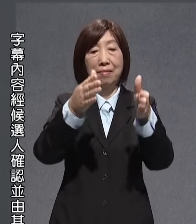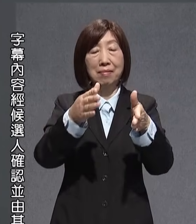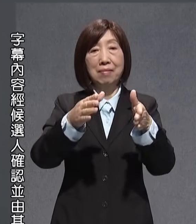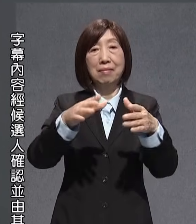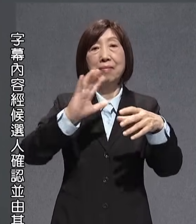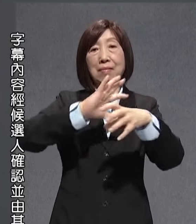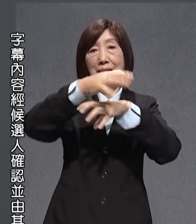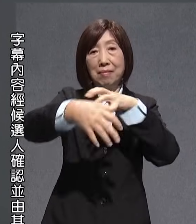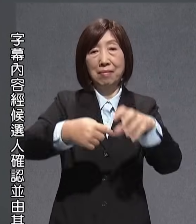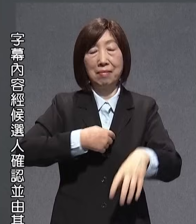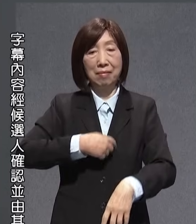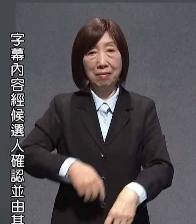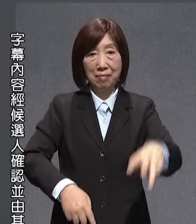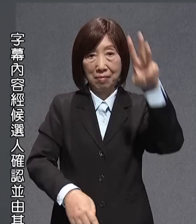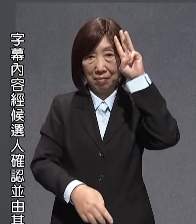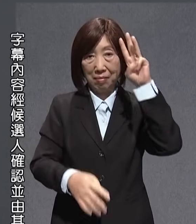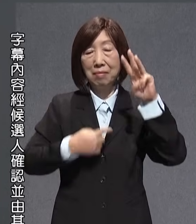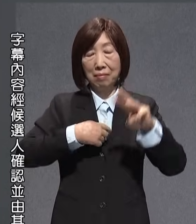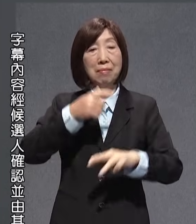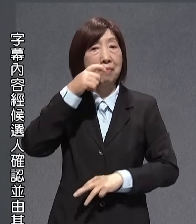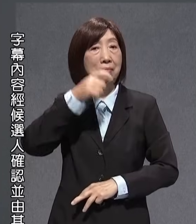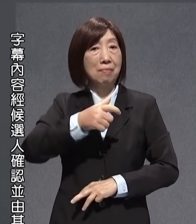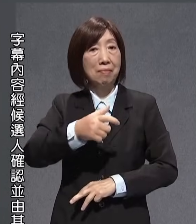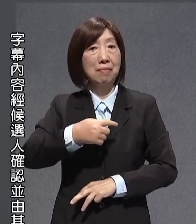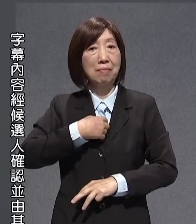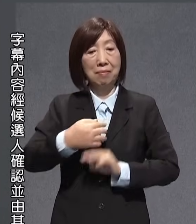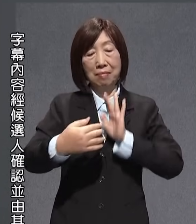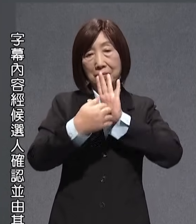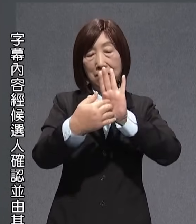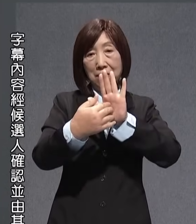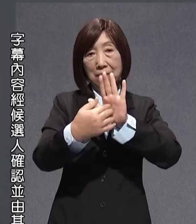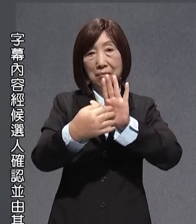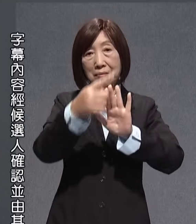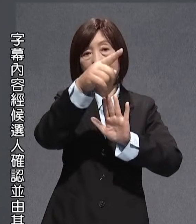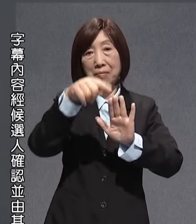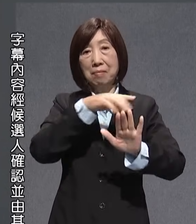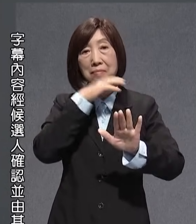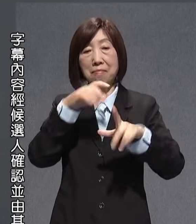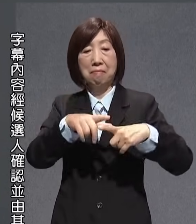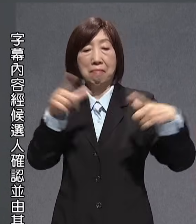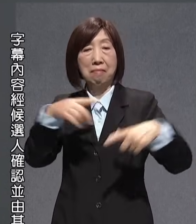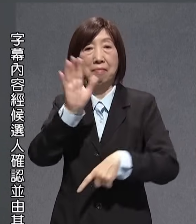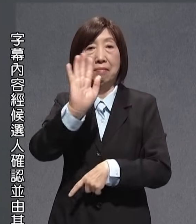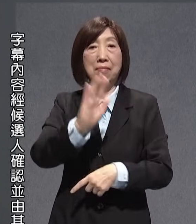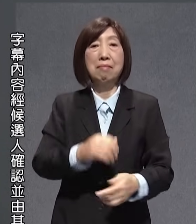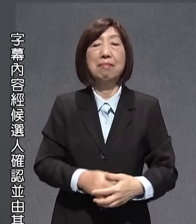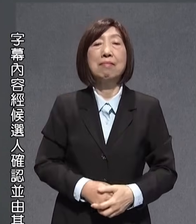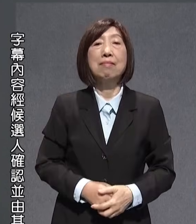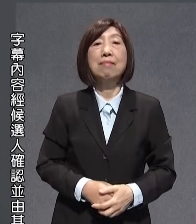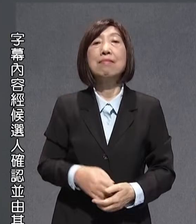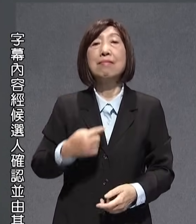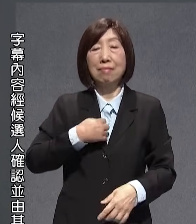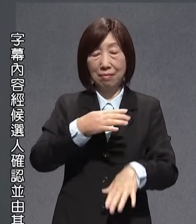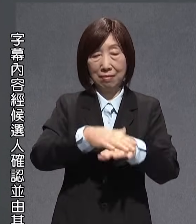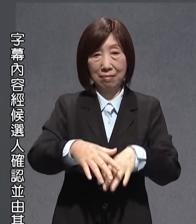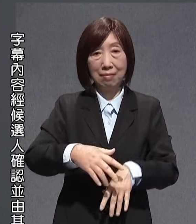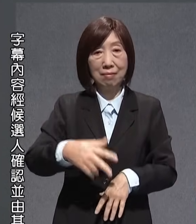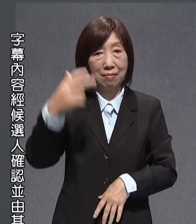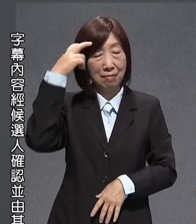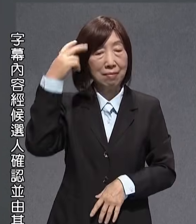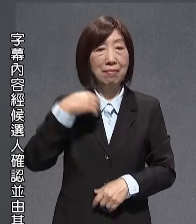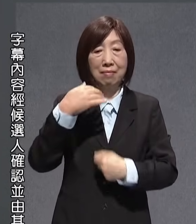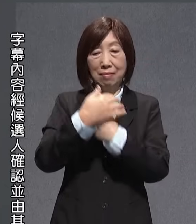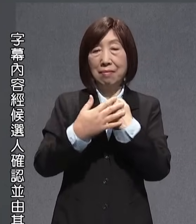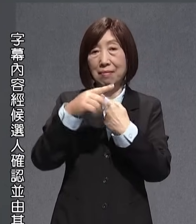示，我们一定坚定地抵抗极权主义的扩张，我们将会坚定地守